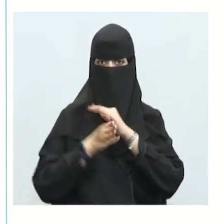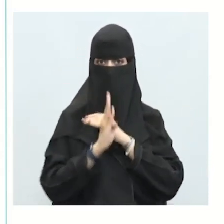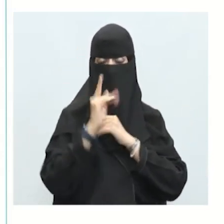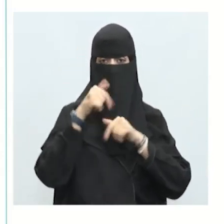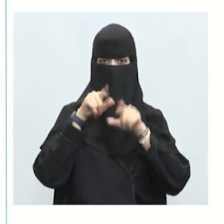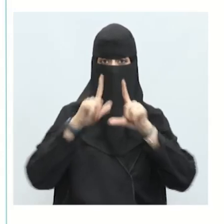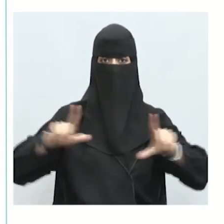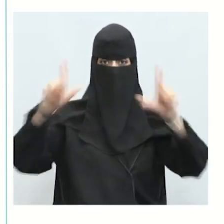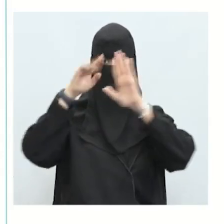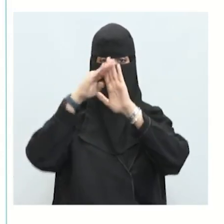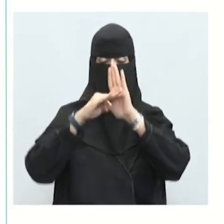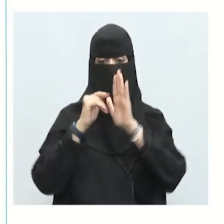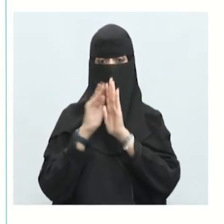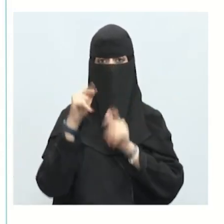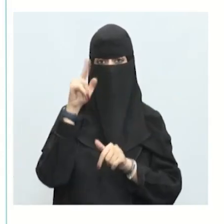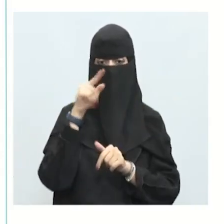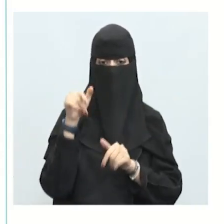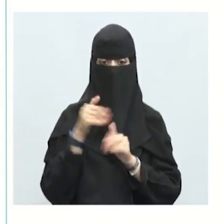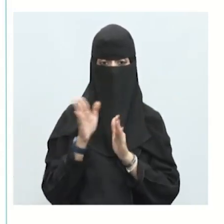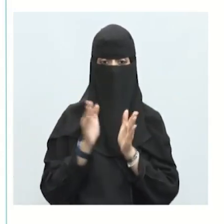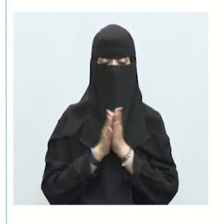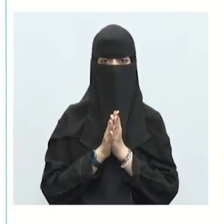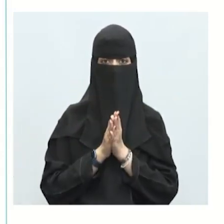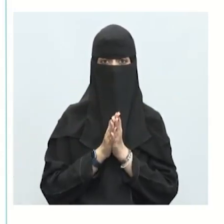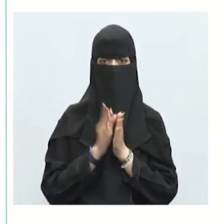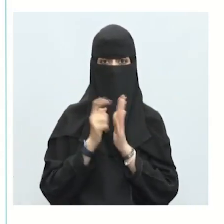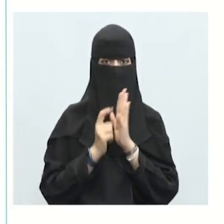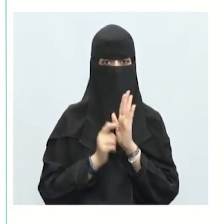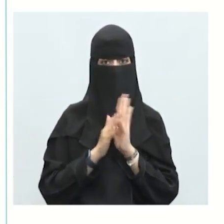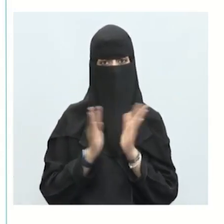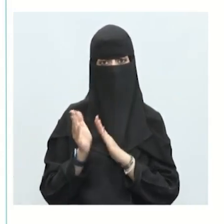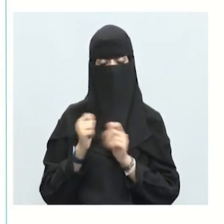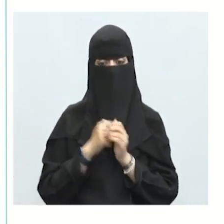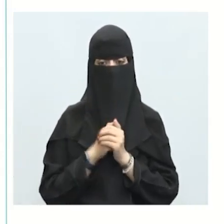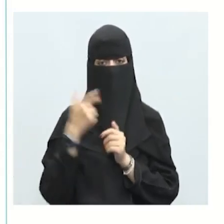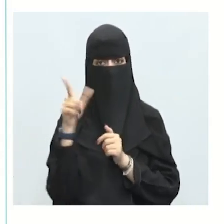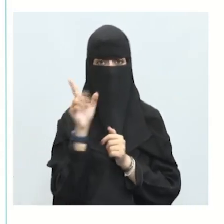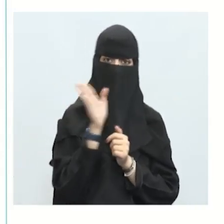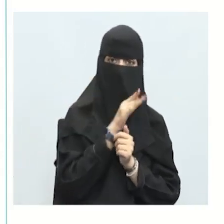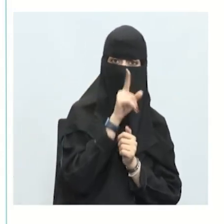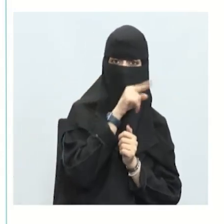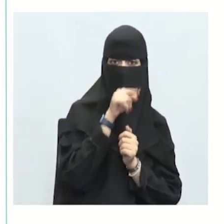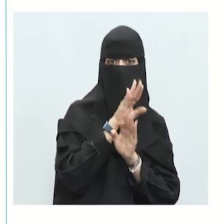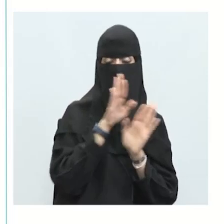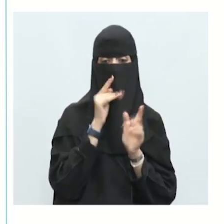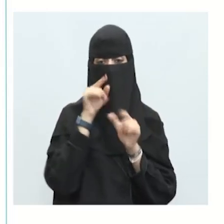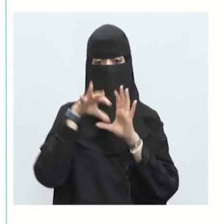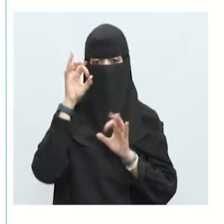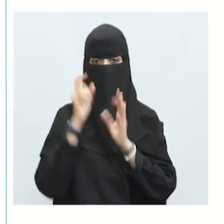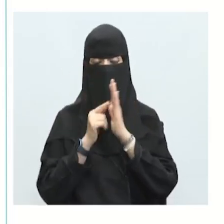خطا يتم الخروج من هذا الشرط اذا تحقق الشرط